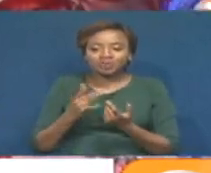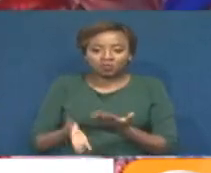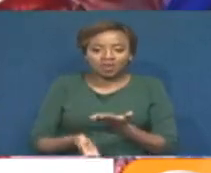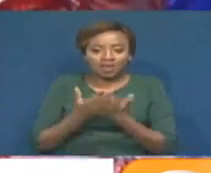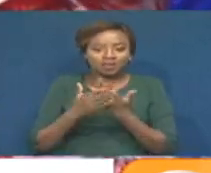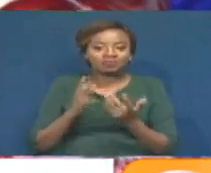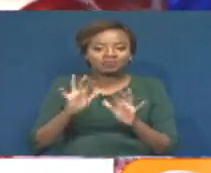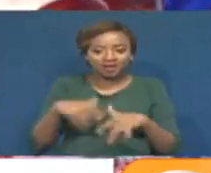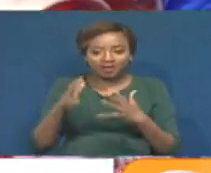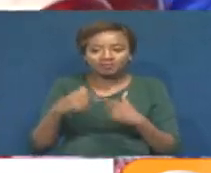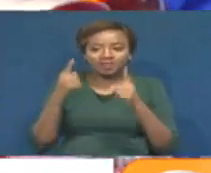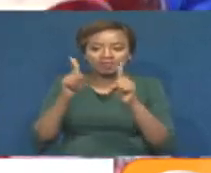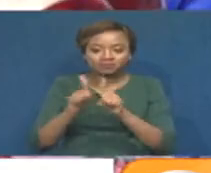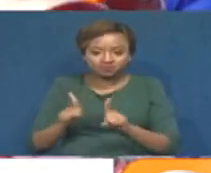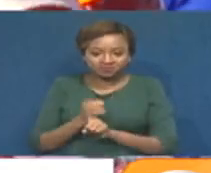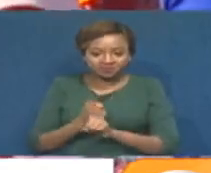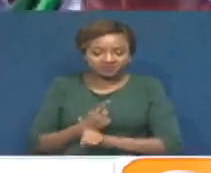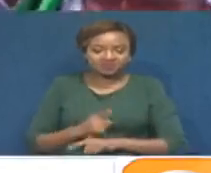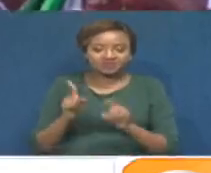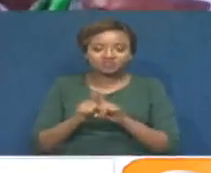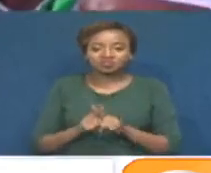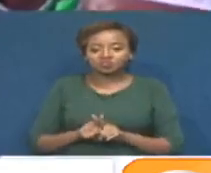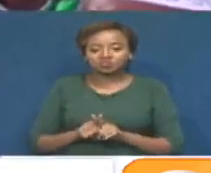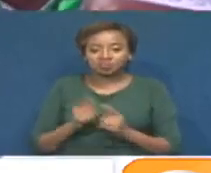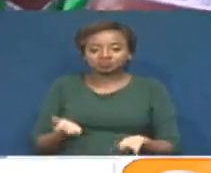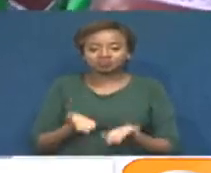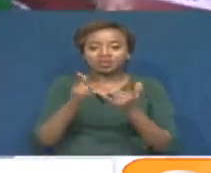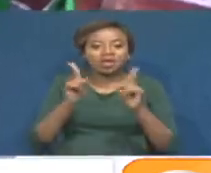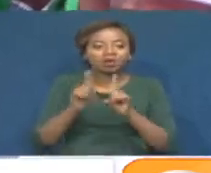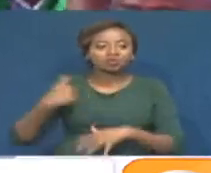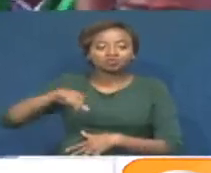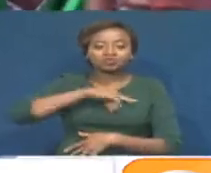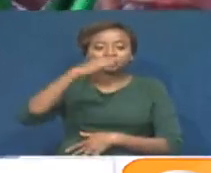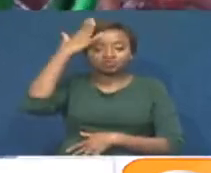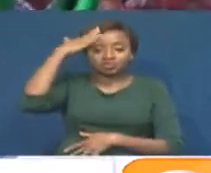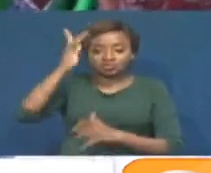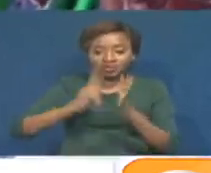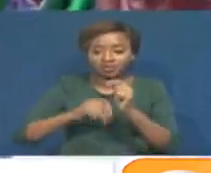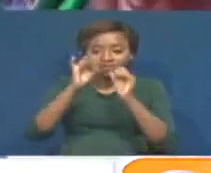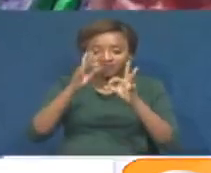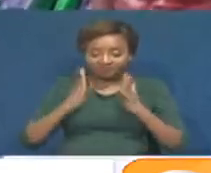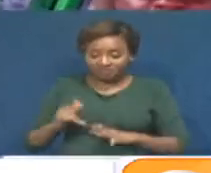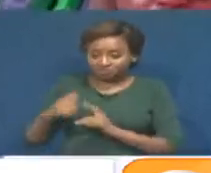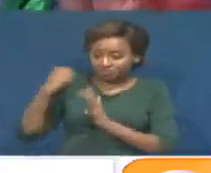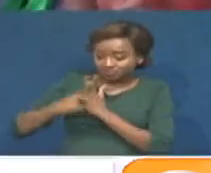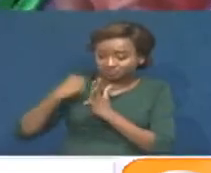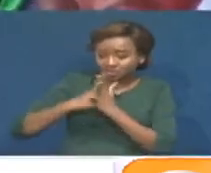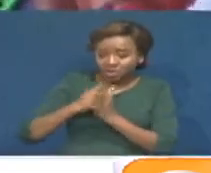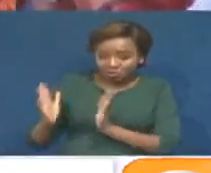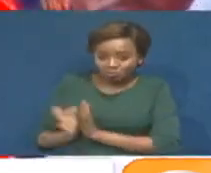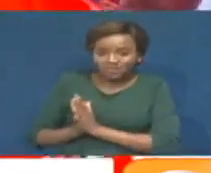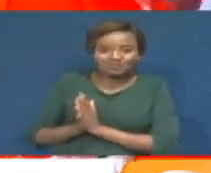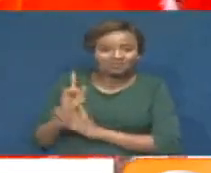kilimo kistawi na ufugaji pia ustawi. Na sisi tunajua mlanawe afinawe ila